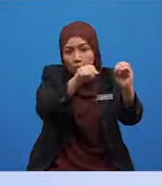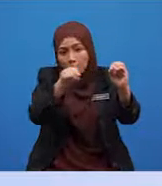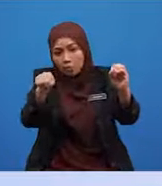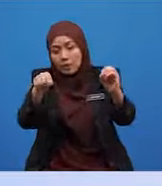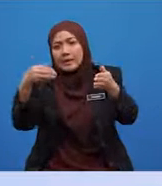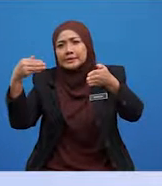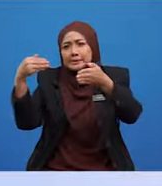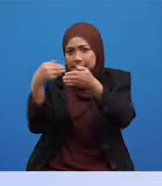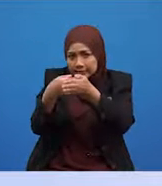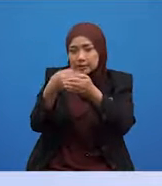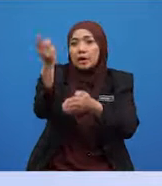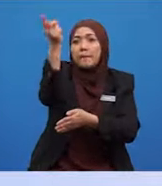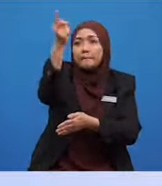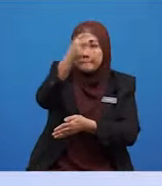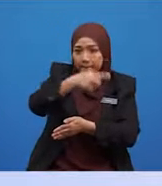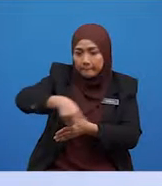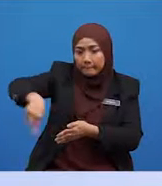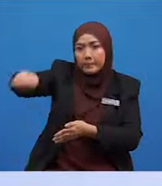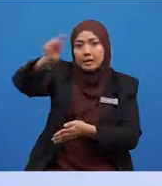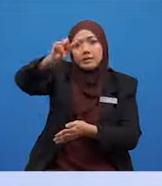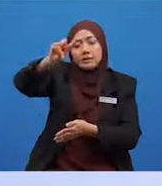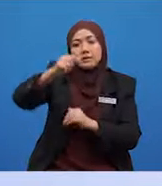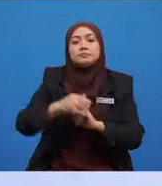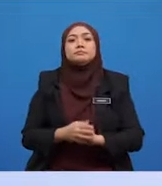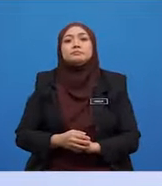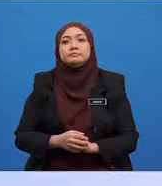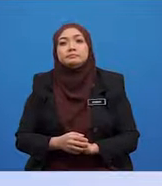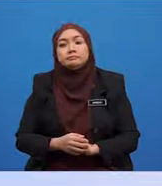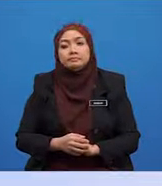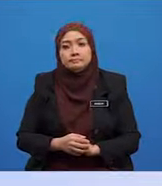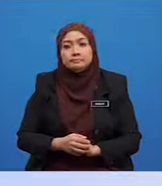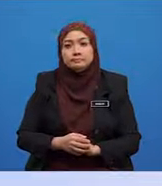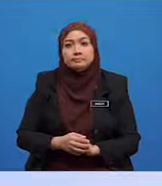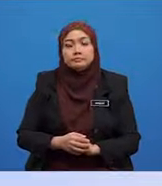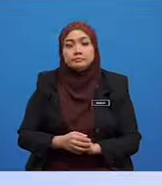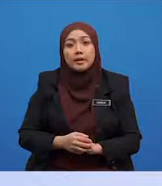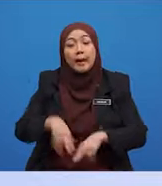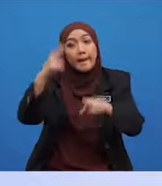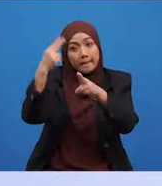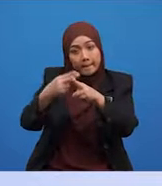O. Garis lurus tersebut dikenali sebagai diameter.